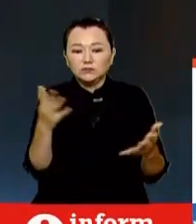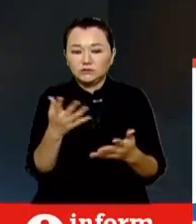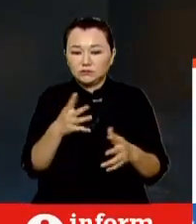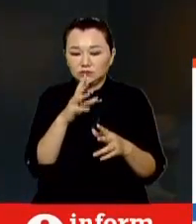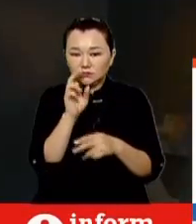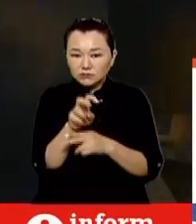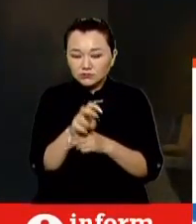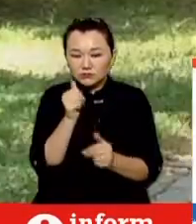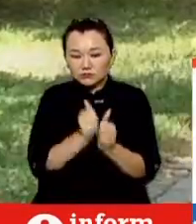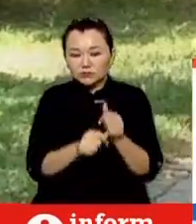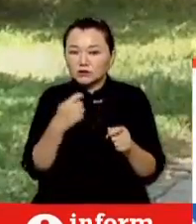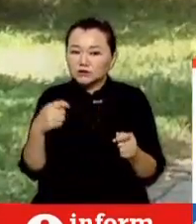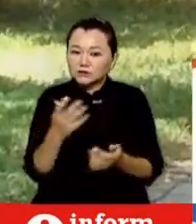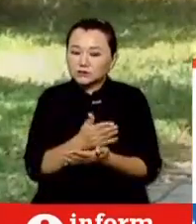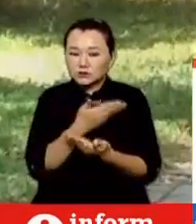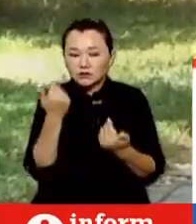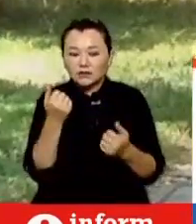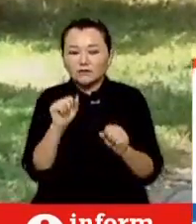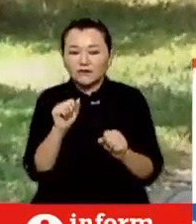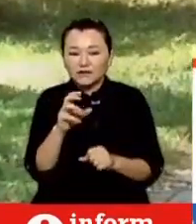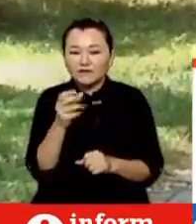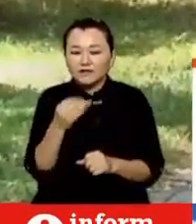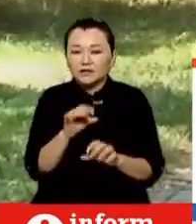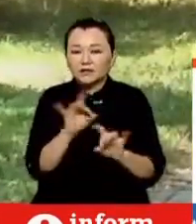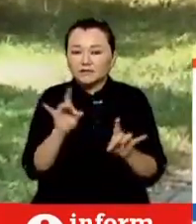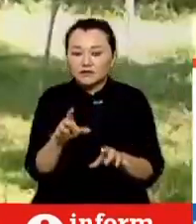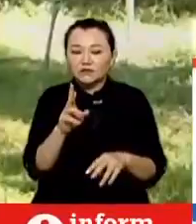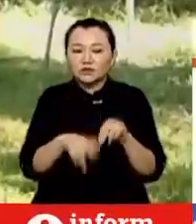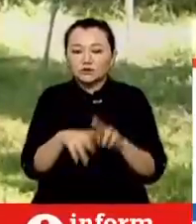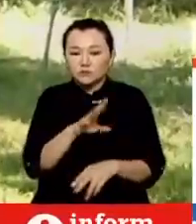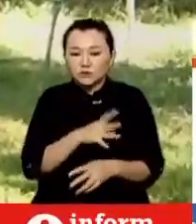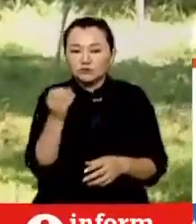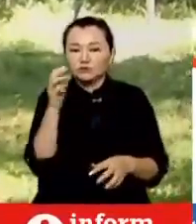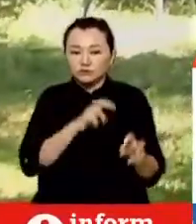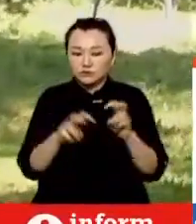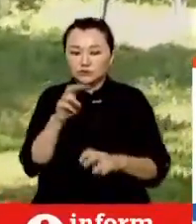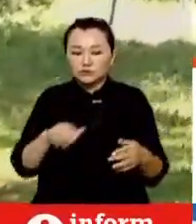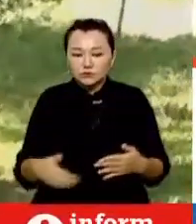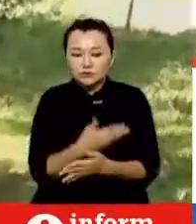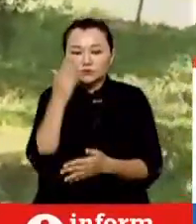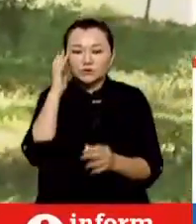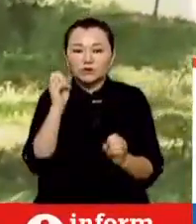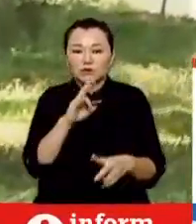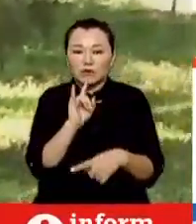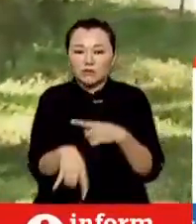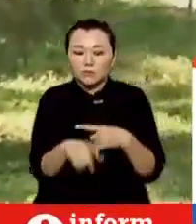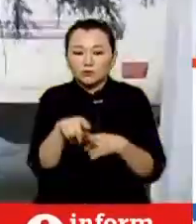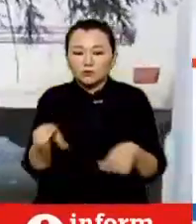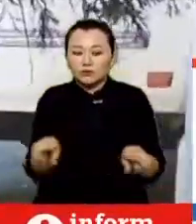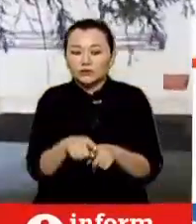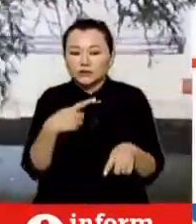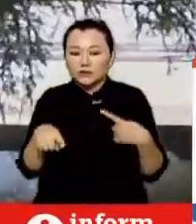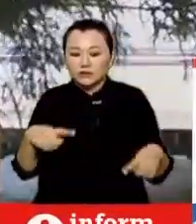Не затягивается ли работа. Адвокат Евгений Иворский говорит, горе-застройщики ищут новые способы, как обмануть людей. Так